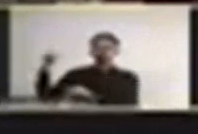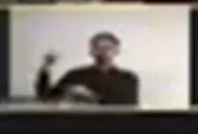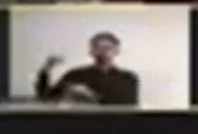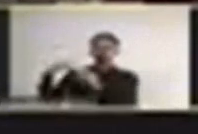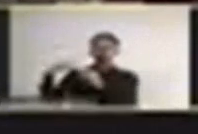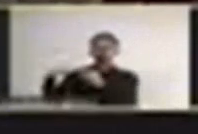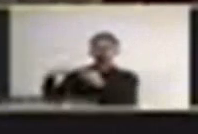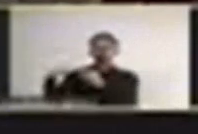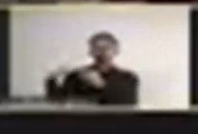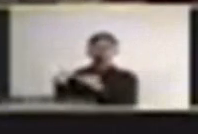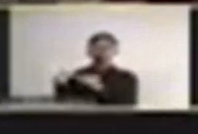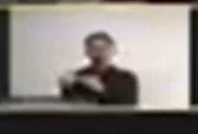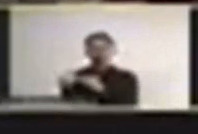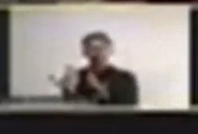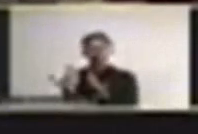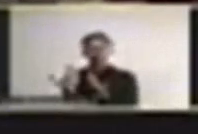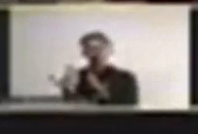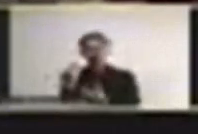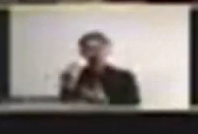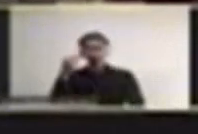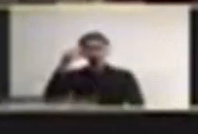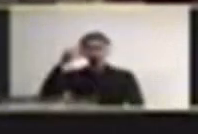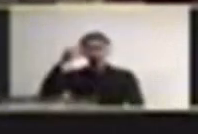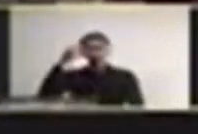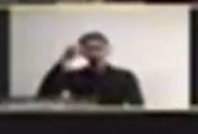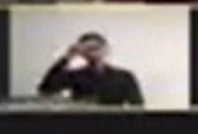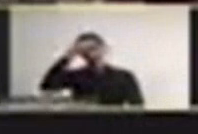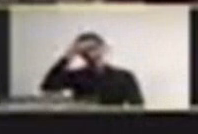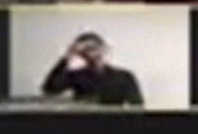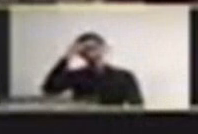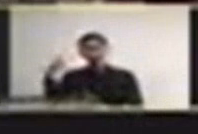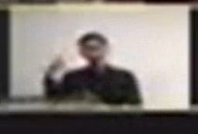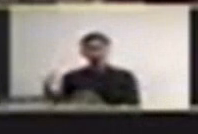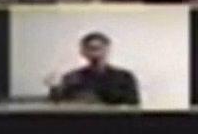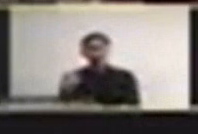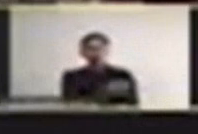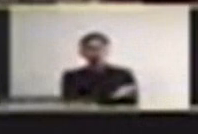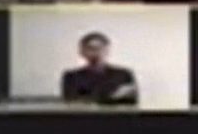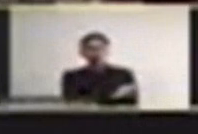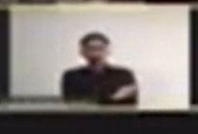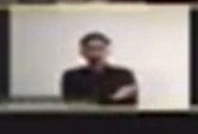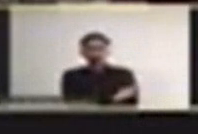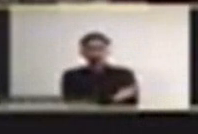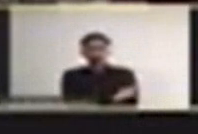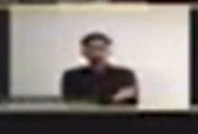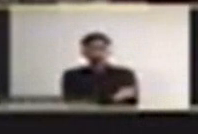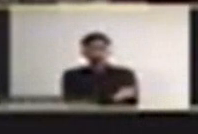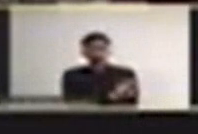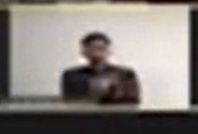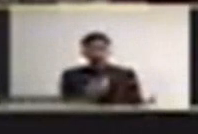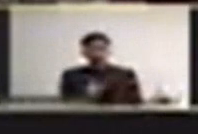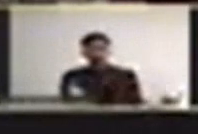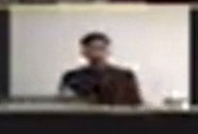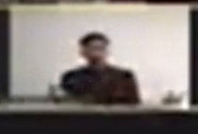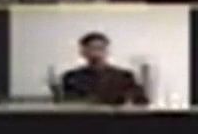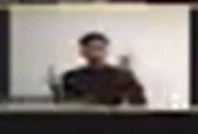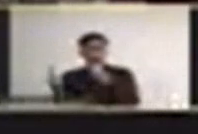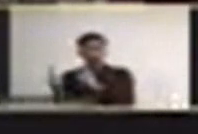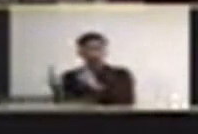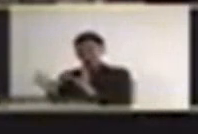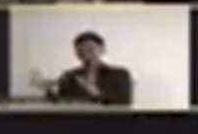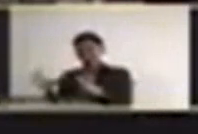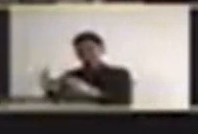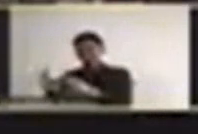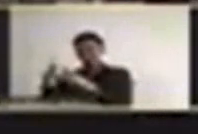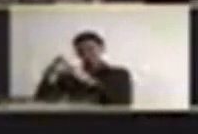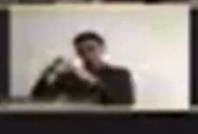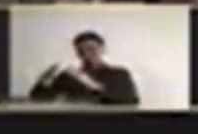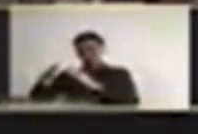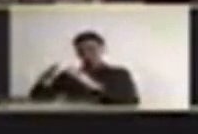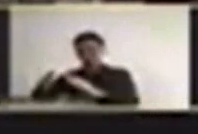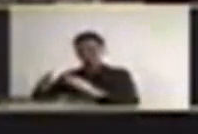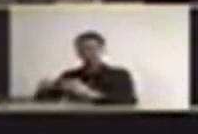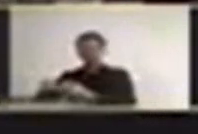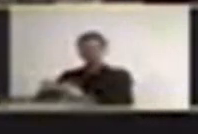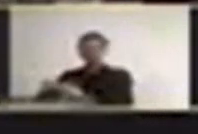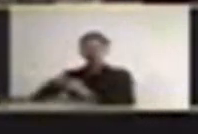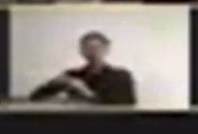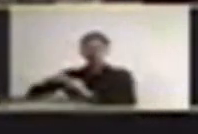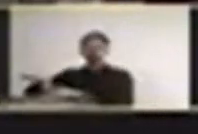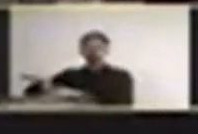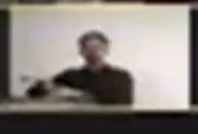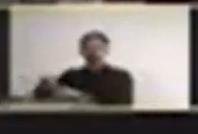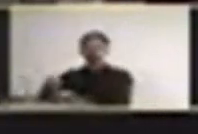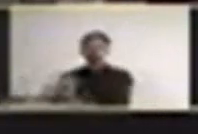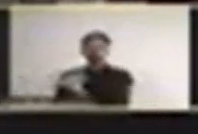essential workers. Nah, pada saat dia pulang ke rumah, itu dia akan berisiko untuk menularkan gitu ya. Nah, seandainya anak-anak